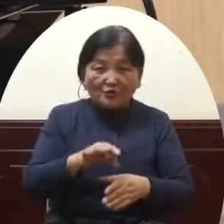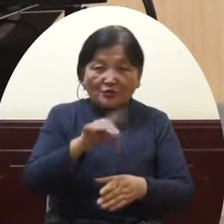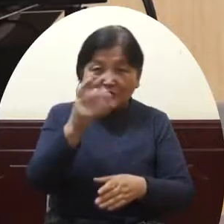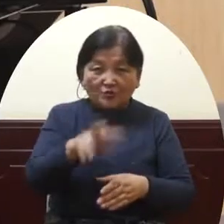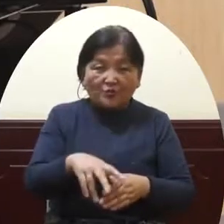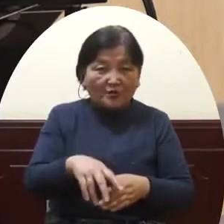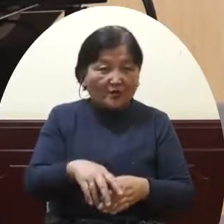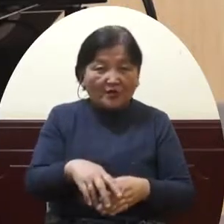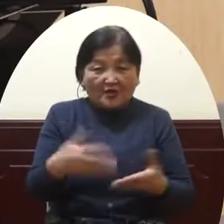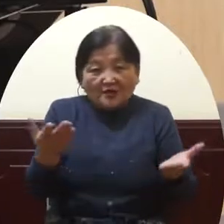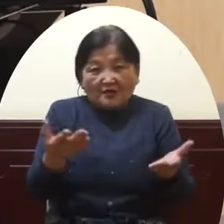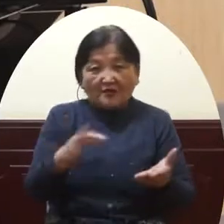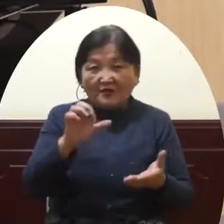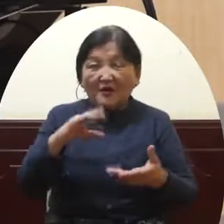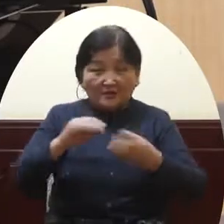их гарч ирнэ.